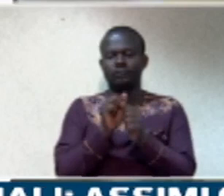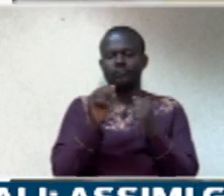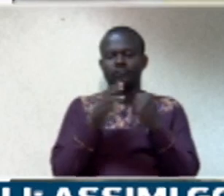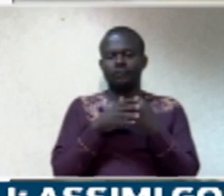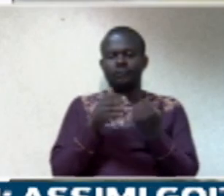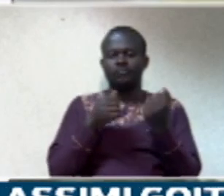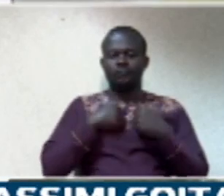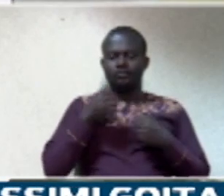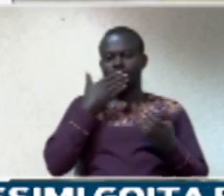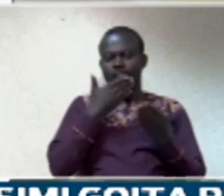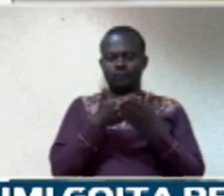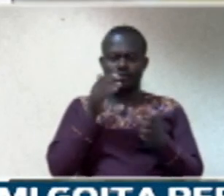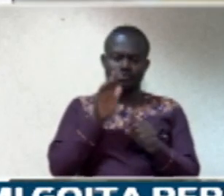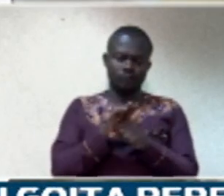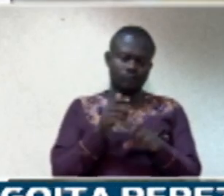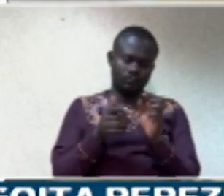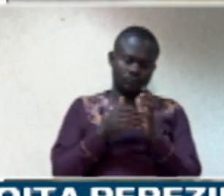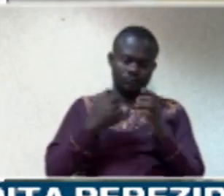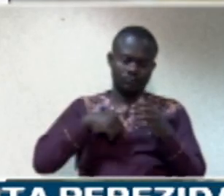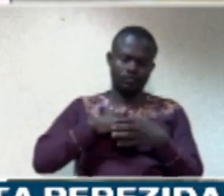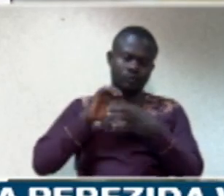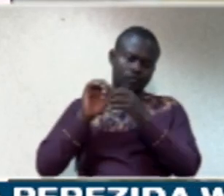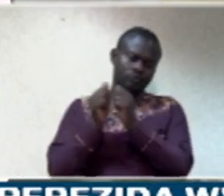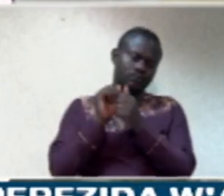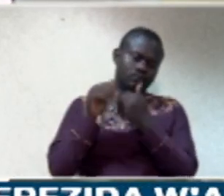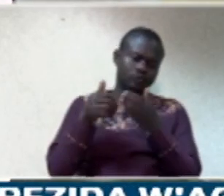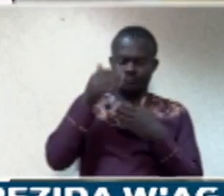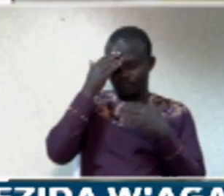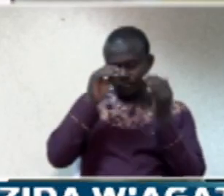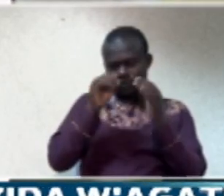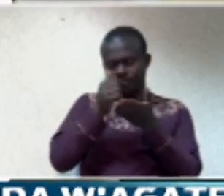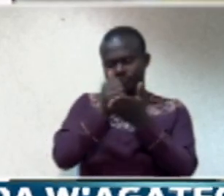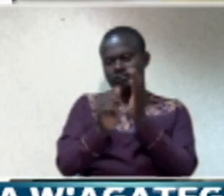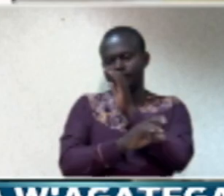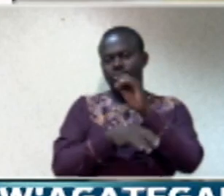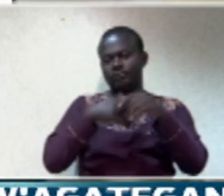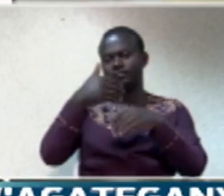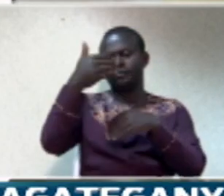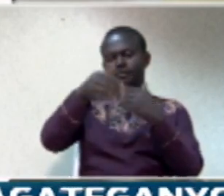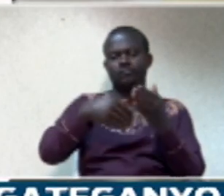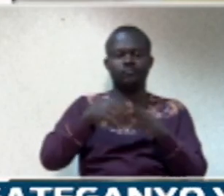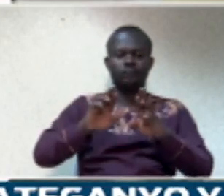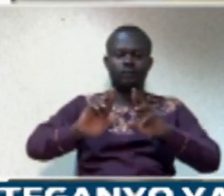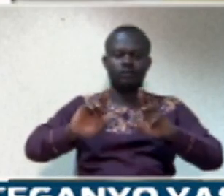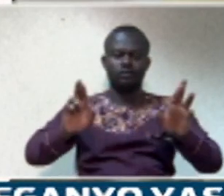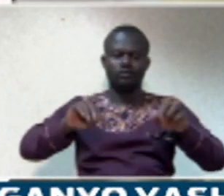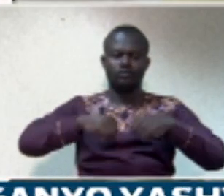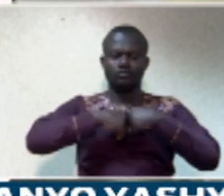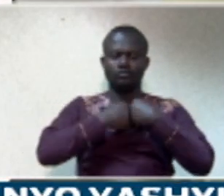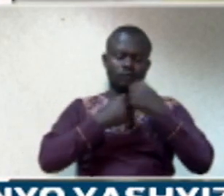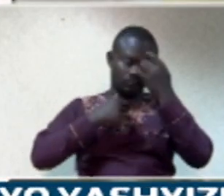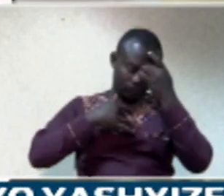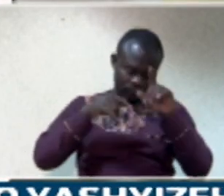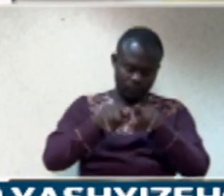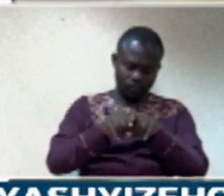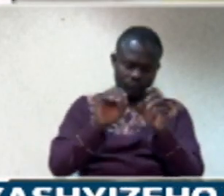Rwanda ruri gukora neza rwose kandi turi gufatanyiriza hamwe kugira ngo dufashe igihugu guhora cyiteguye guhangana n'icyorezo